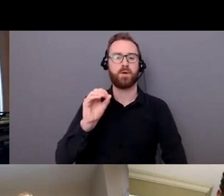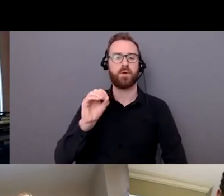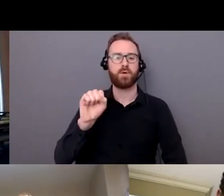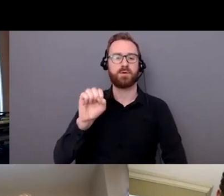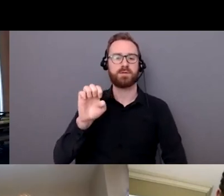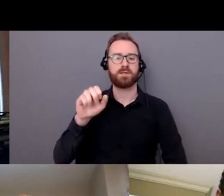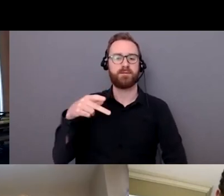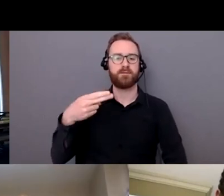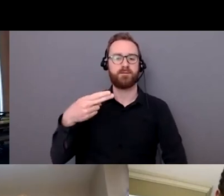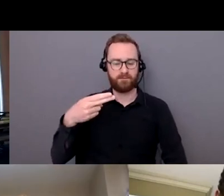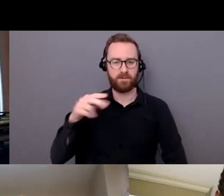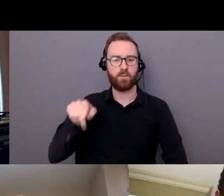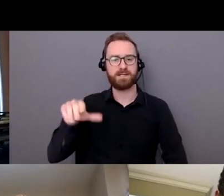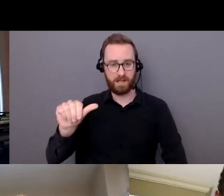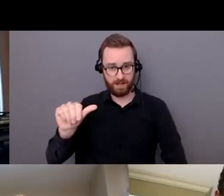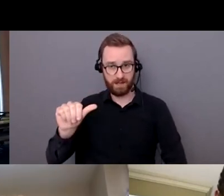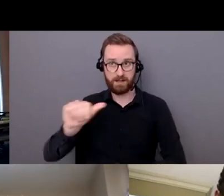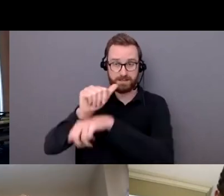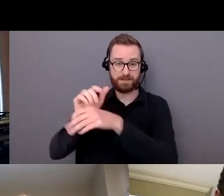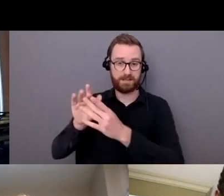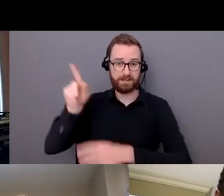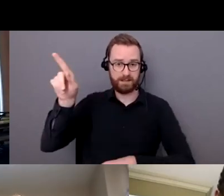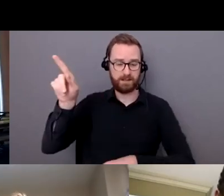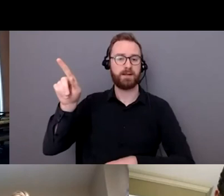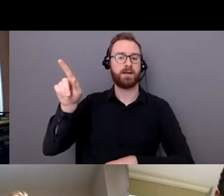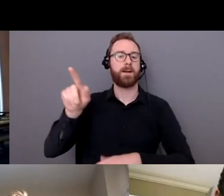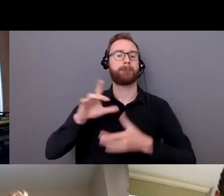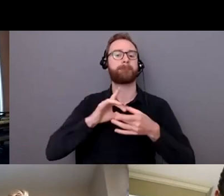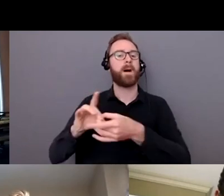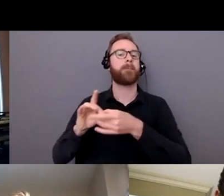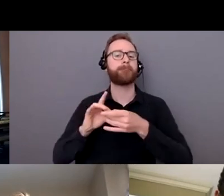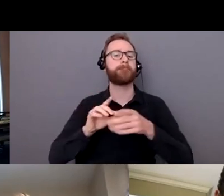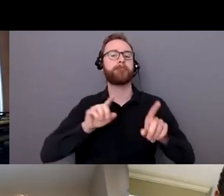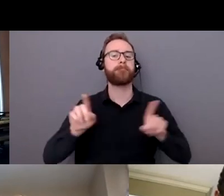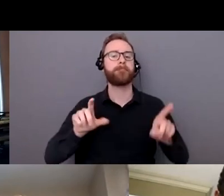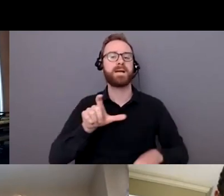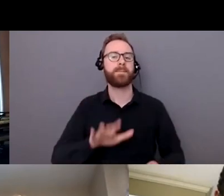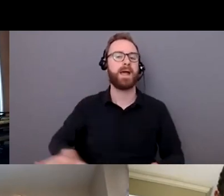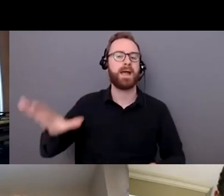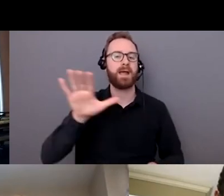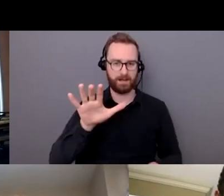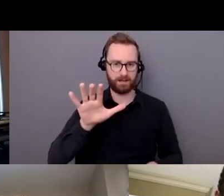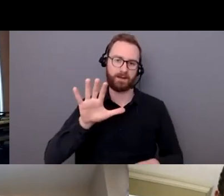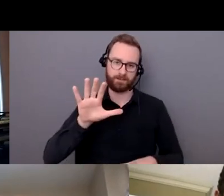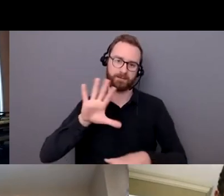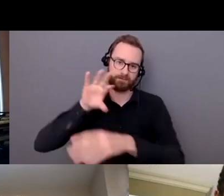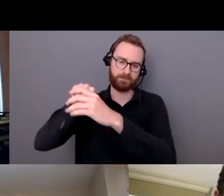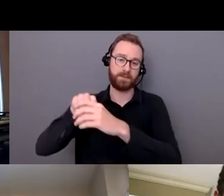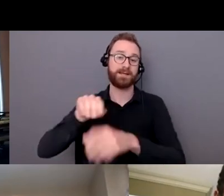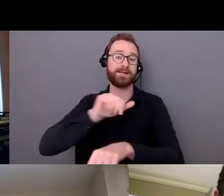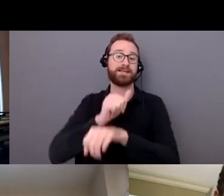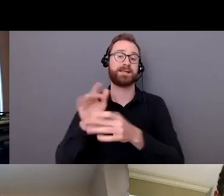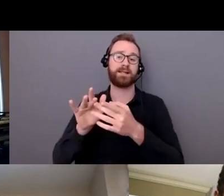rosef.ca, puis vous allez voir tous les membres du Rosef partout au Québec. Puis sur le site, c'est très bien expliqué,